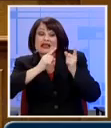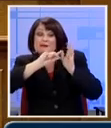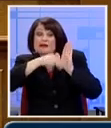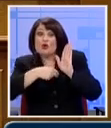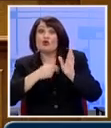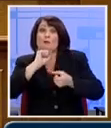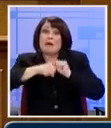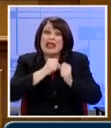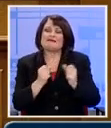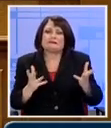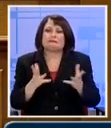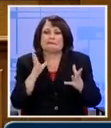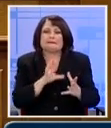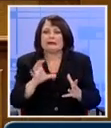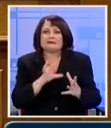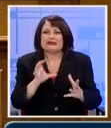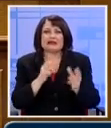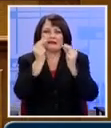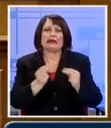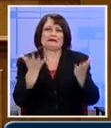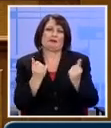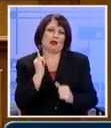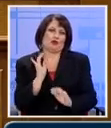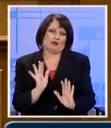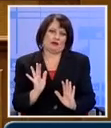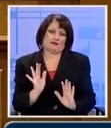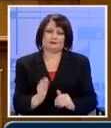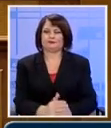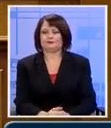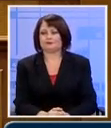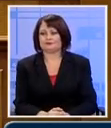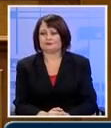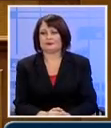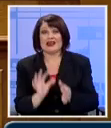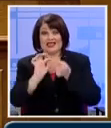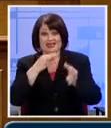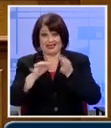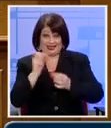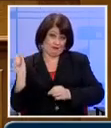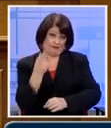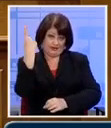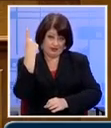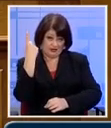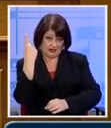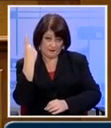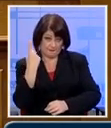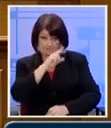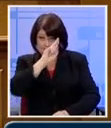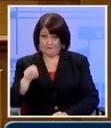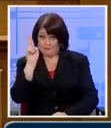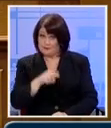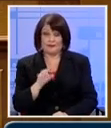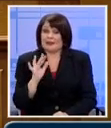το παλεύετε, το ζορίζετε, άκρη ακόμα δεν βρήκατε. Θα το σχίσει ο ΣΥΡΙΖΑ, θα το